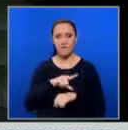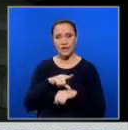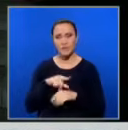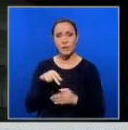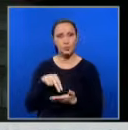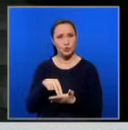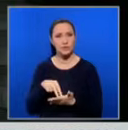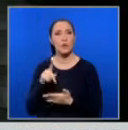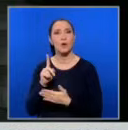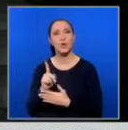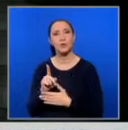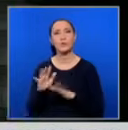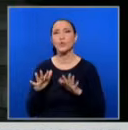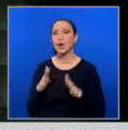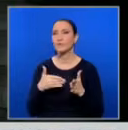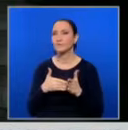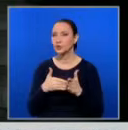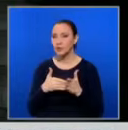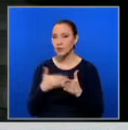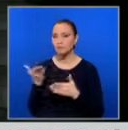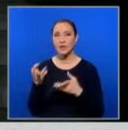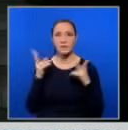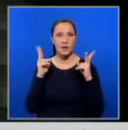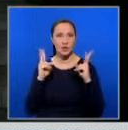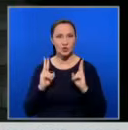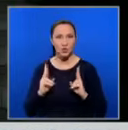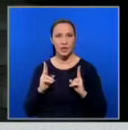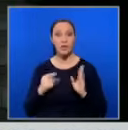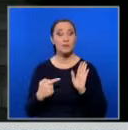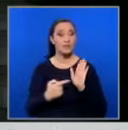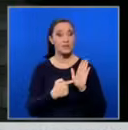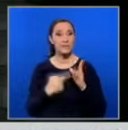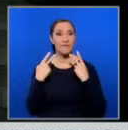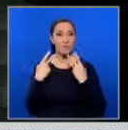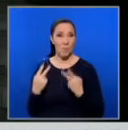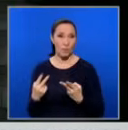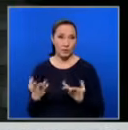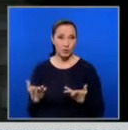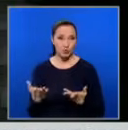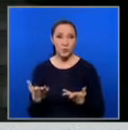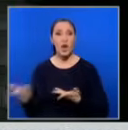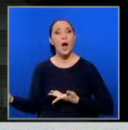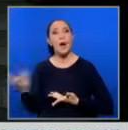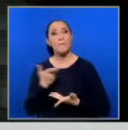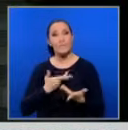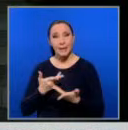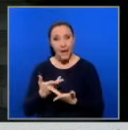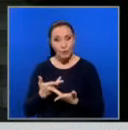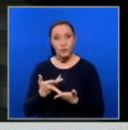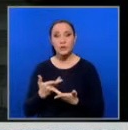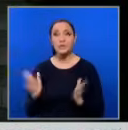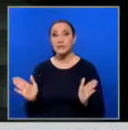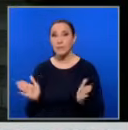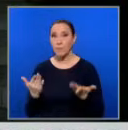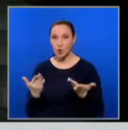позиция, която по някаква причина те са решили да представят публично. Преговорите